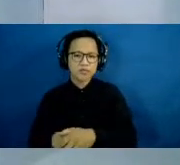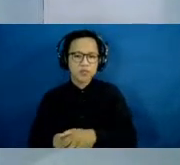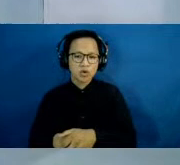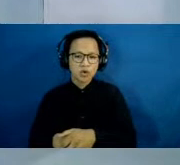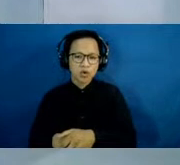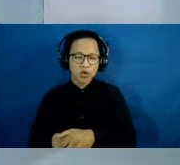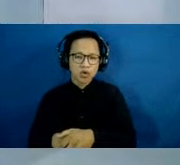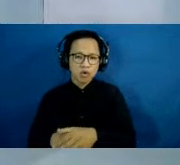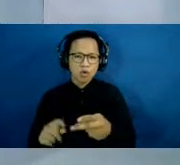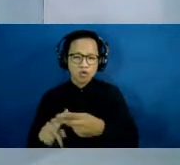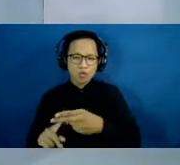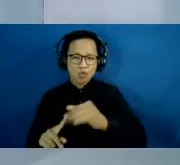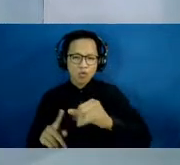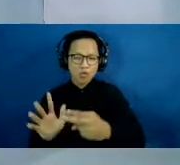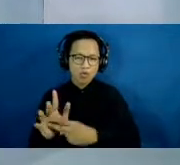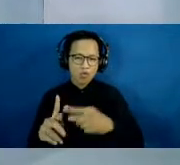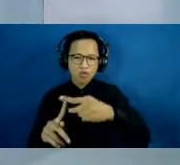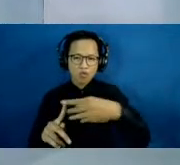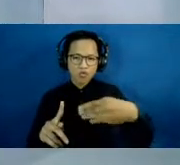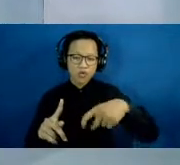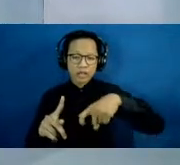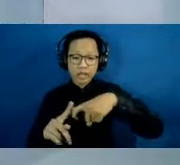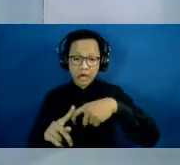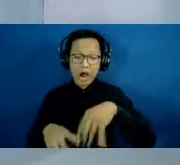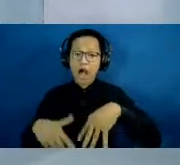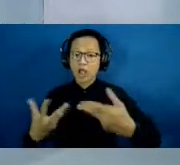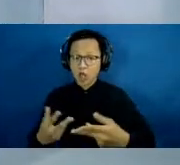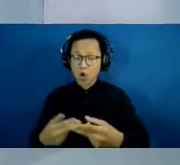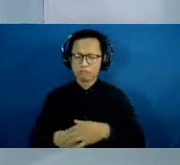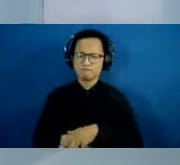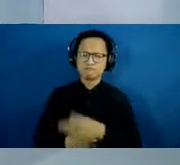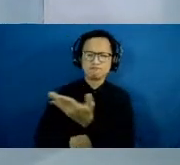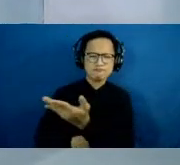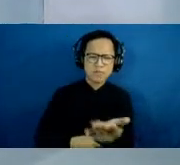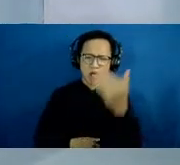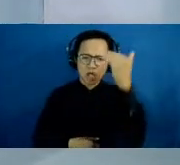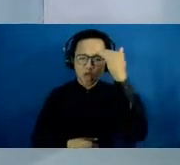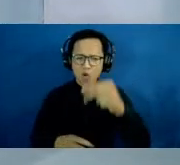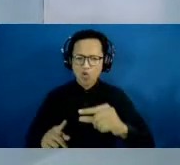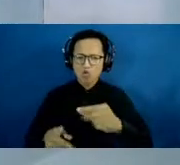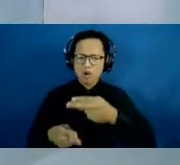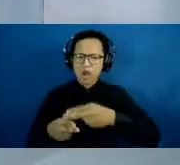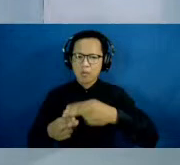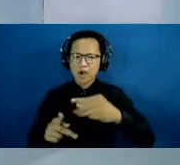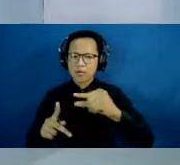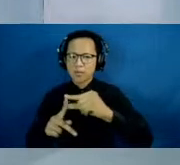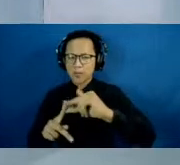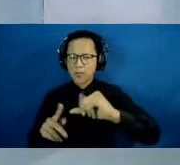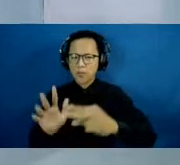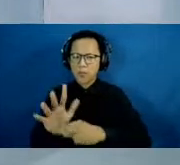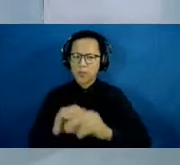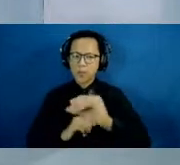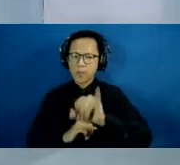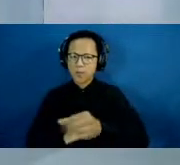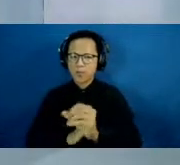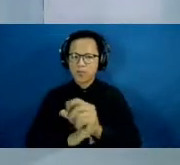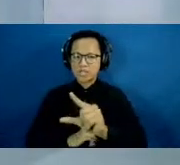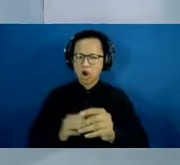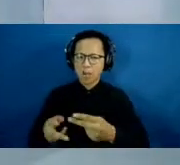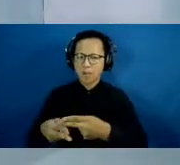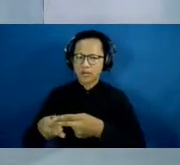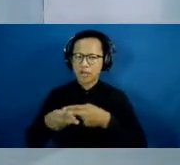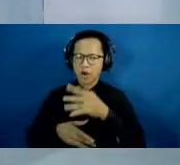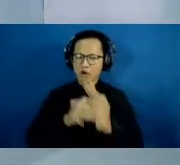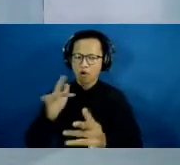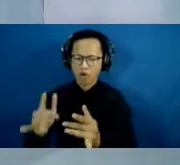fintech peer-to-peer lending atau yang lebih dikenal dengan pinjol, pinjaman online. Nah, ini juga diawasi oleh OJK. Per tanggal 5 November yang lalu,